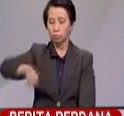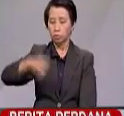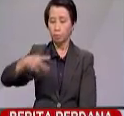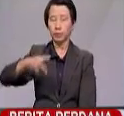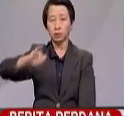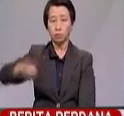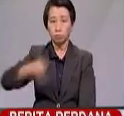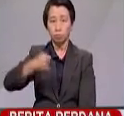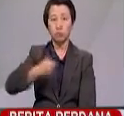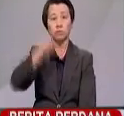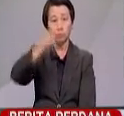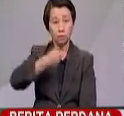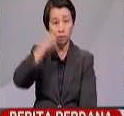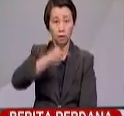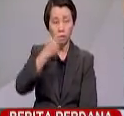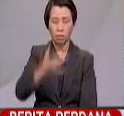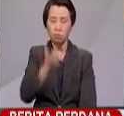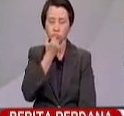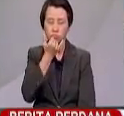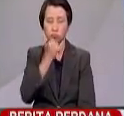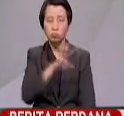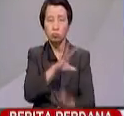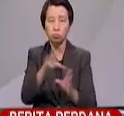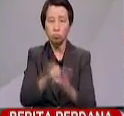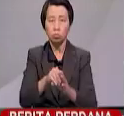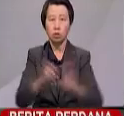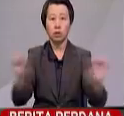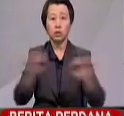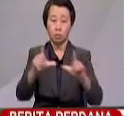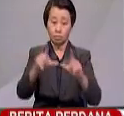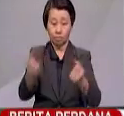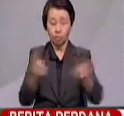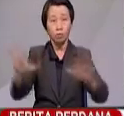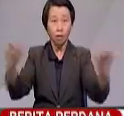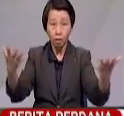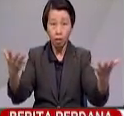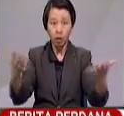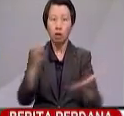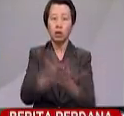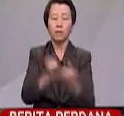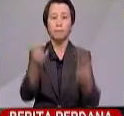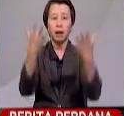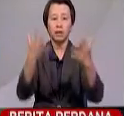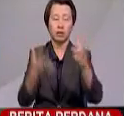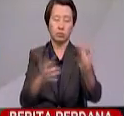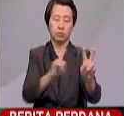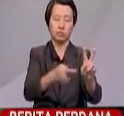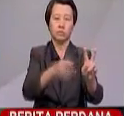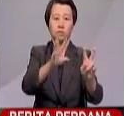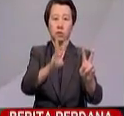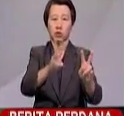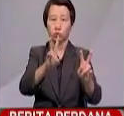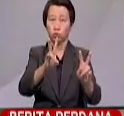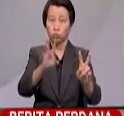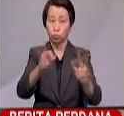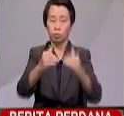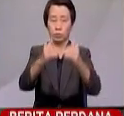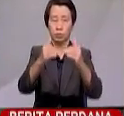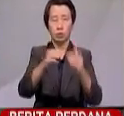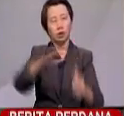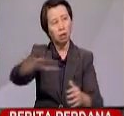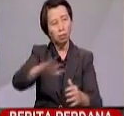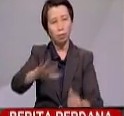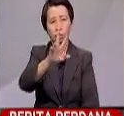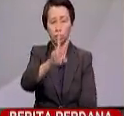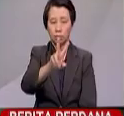Seri Shaharudin Khalid berkata, kesalahan melibatkan tiada lesen memandu adalah sebanyak 2,679 atau